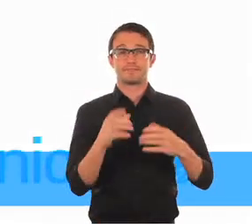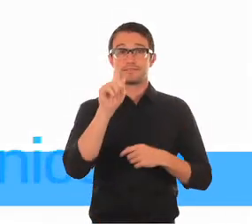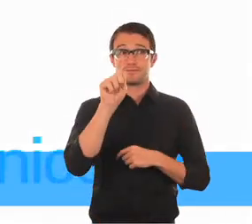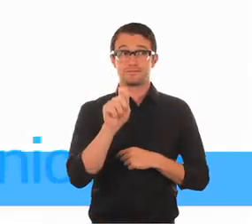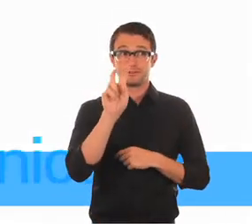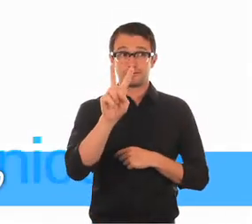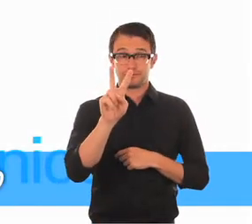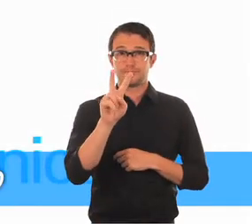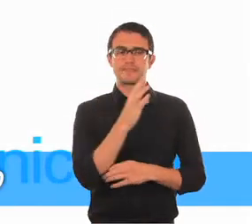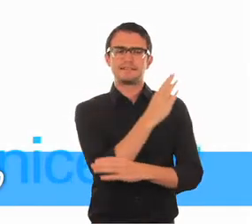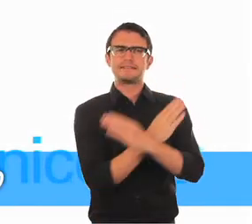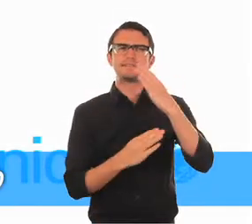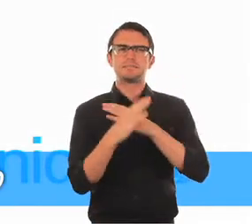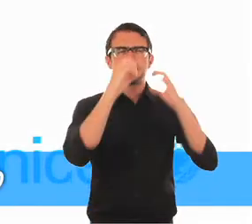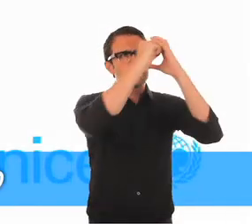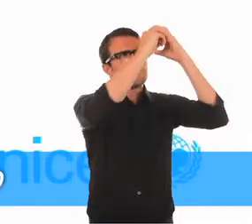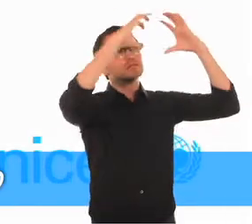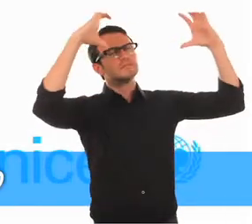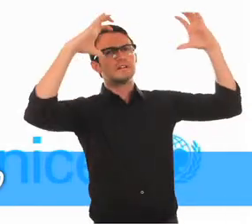Leçon 2. Modèles et approches du handicap.